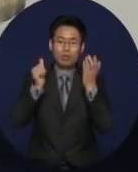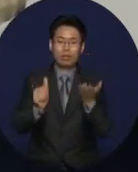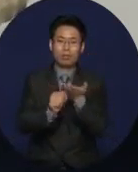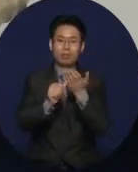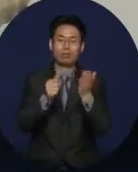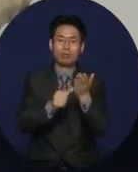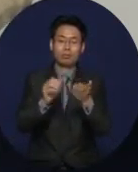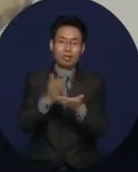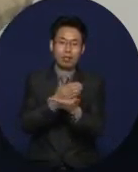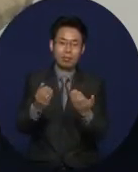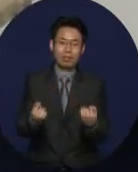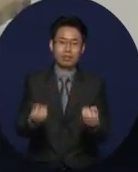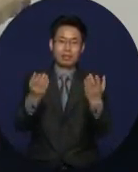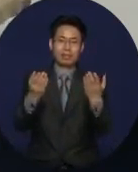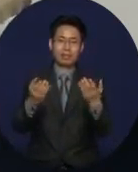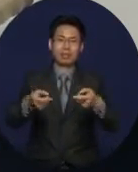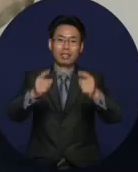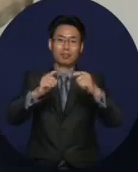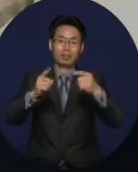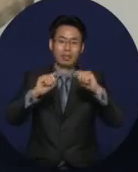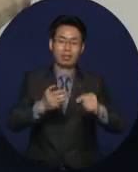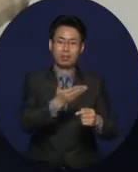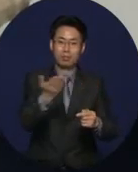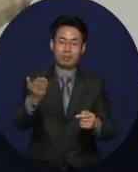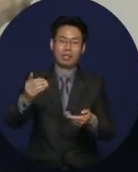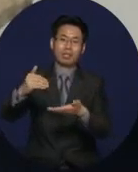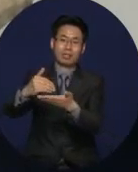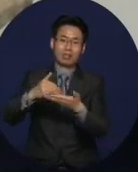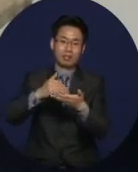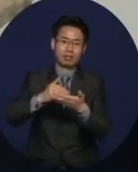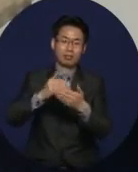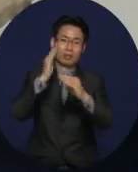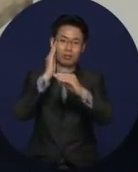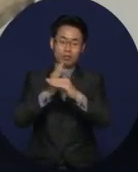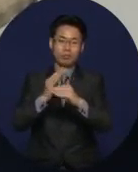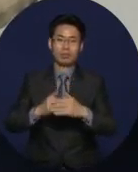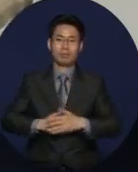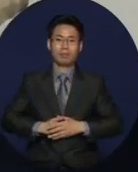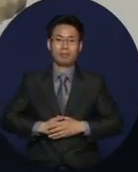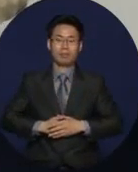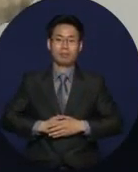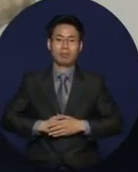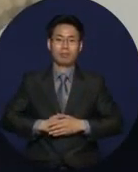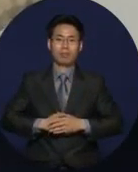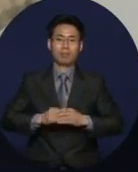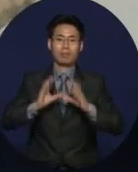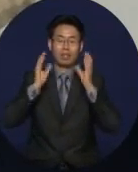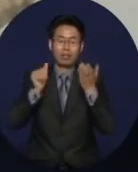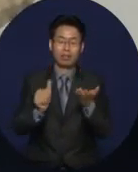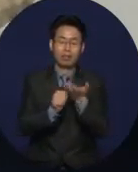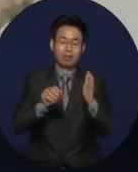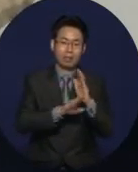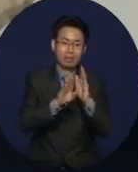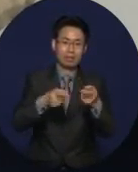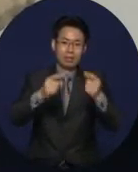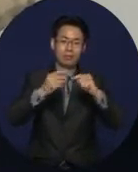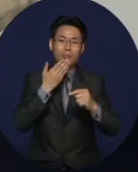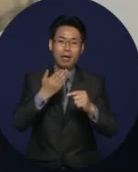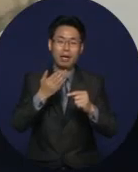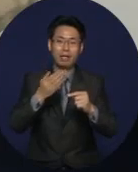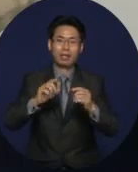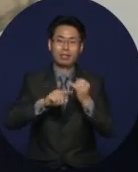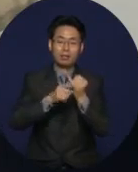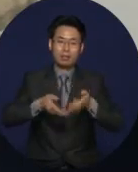육아용품 알뜰 나눔 한마당에 함께하실 분들의 신청 접수를 받고 있습니다. 육아과정 누구나 참여 가능하며